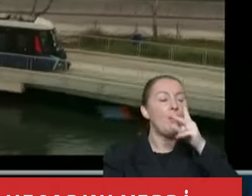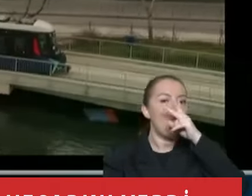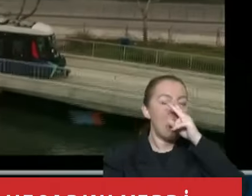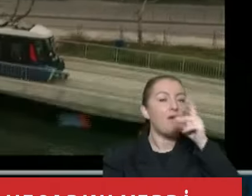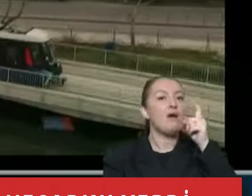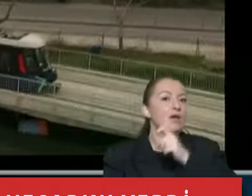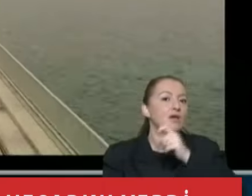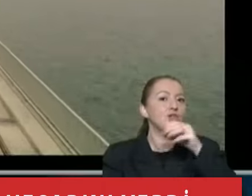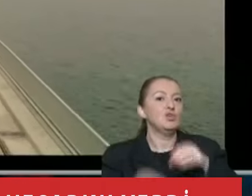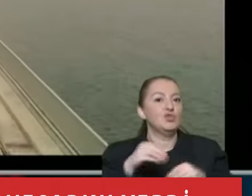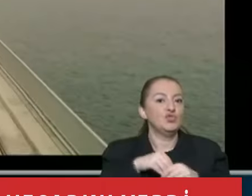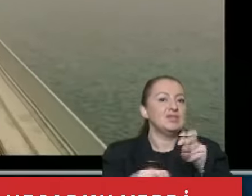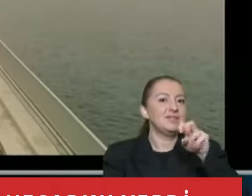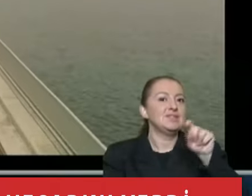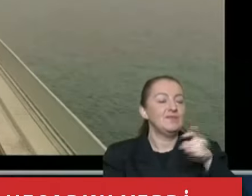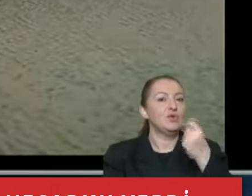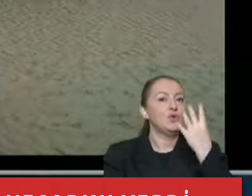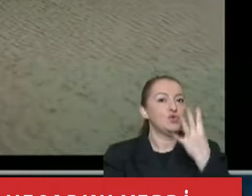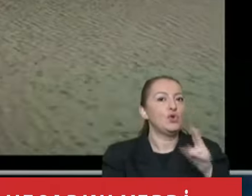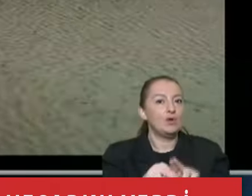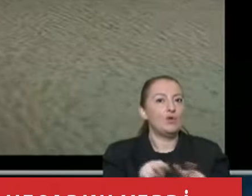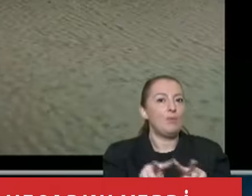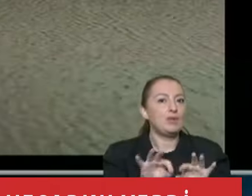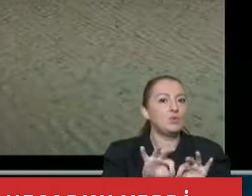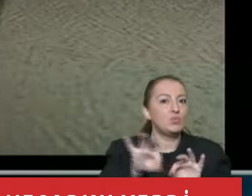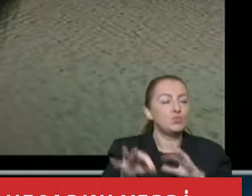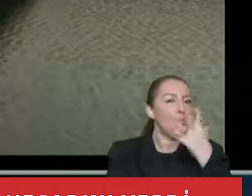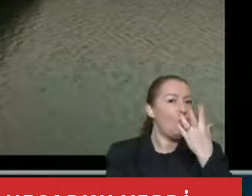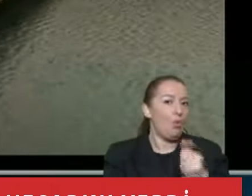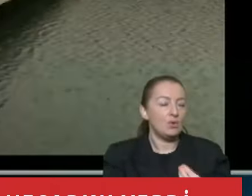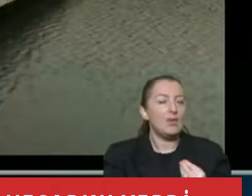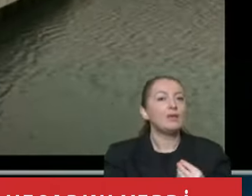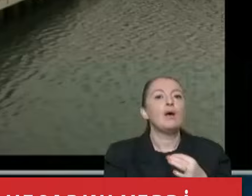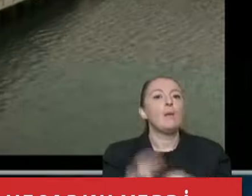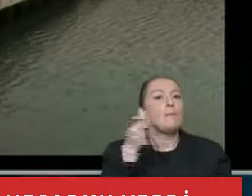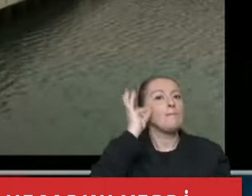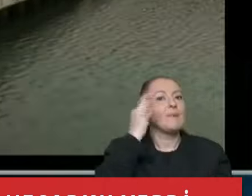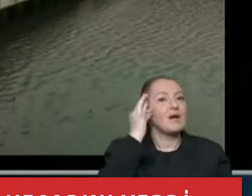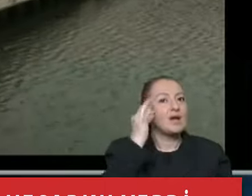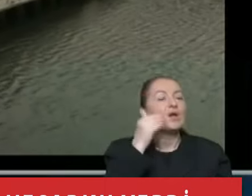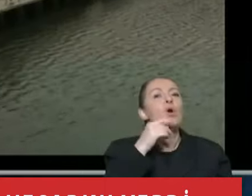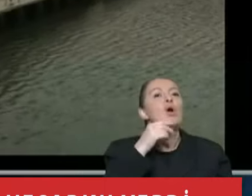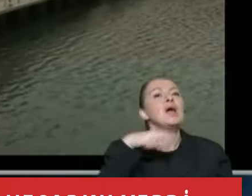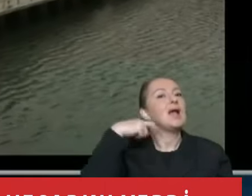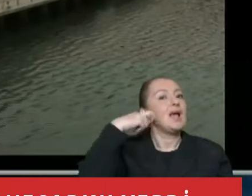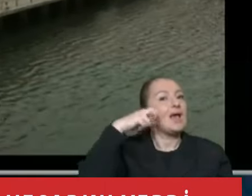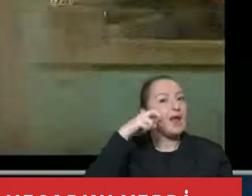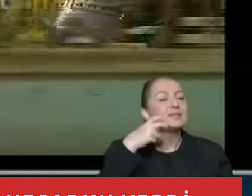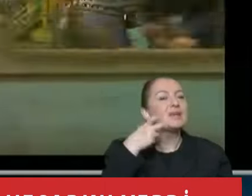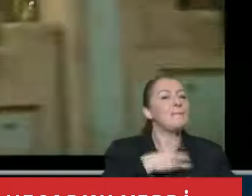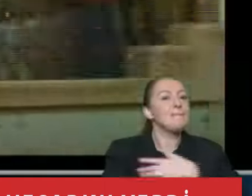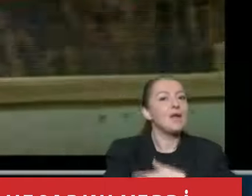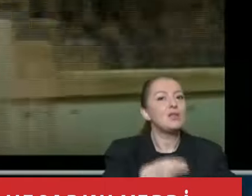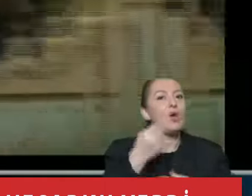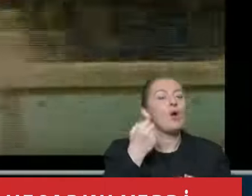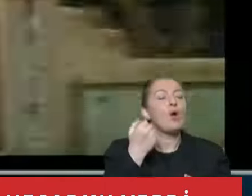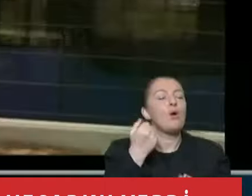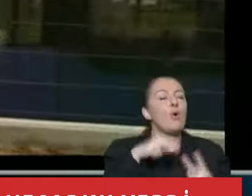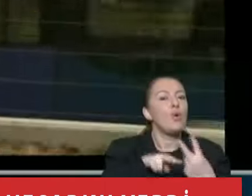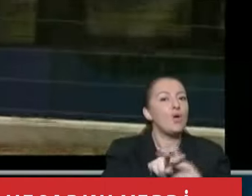içinde 8.4 km uzunluğunda olan Bakırköy İDO Kirazlı Metro Hattı da Ulaştırma Bakanlığından